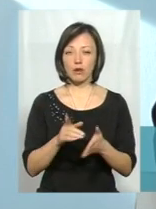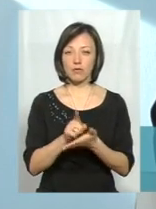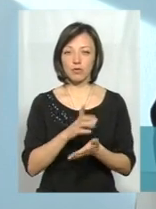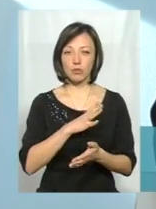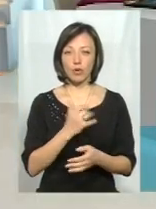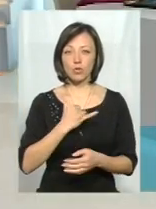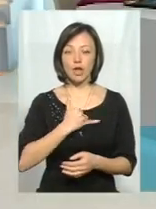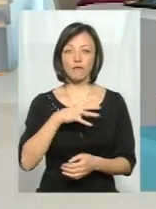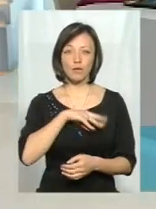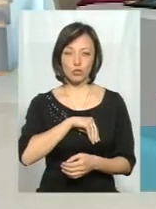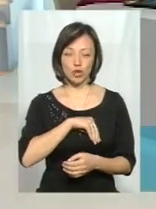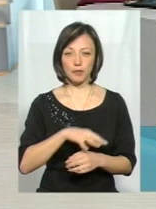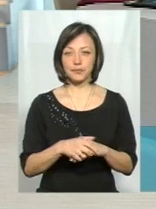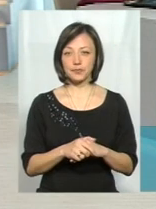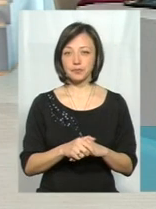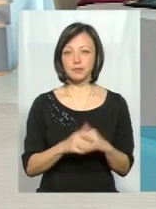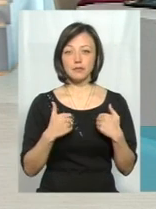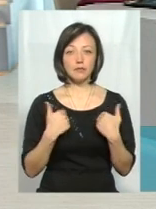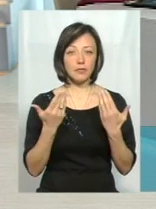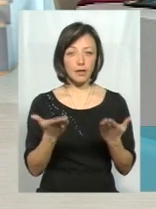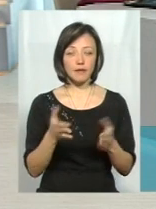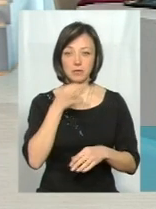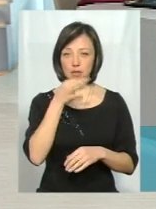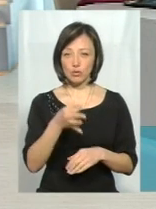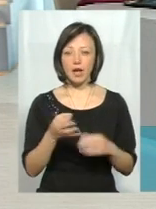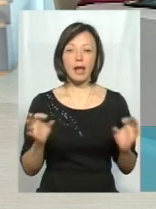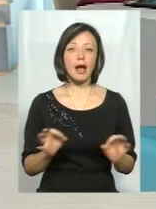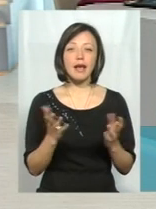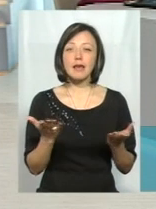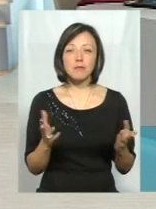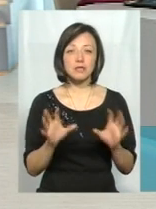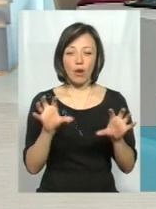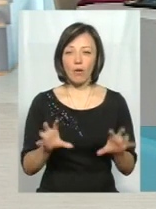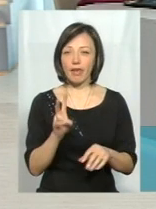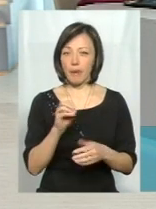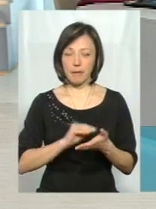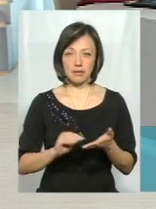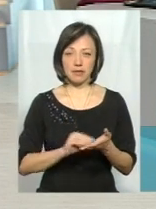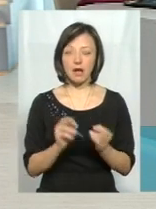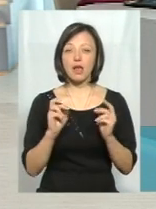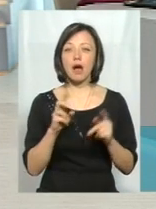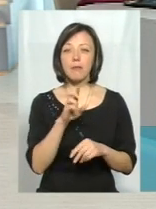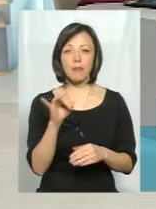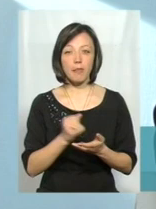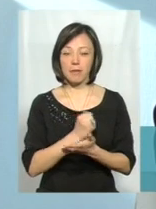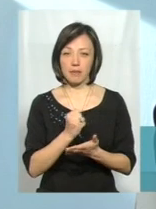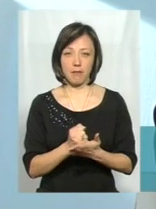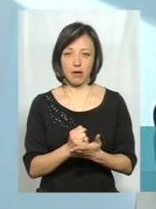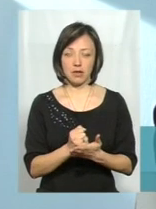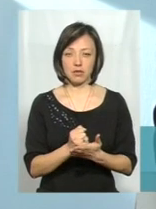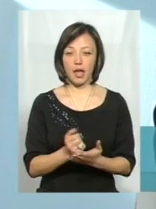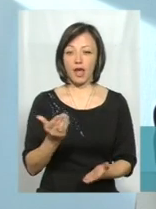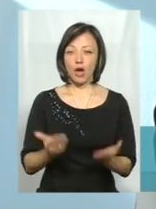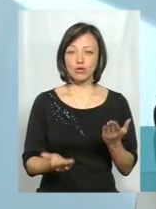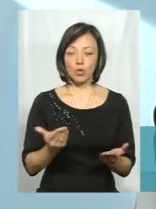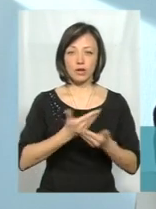в нас, в душах. І я вам скажу, які б закони не писались, як би вони не приймались,